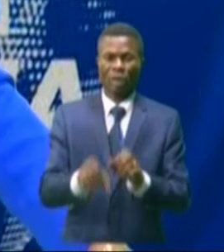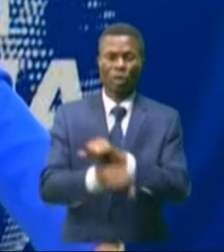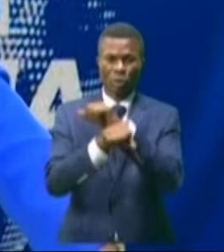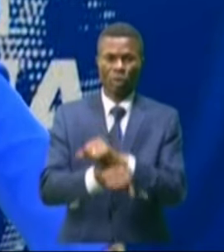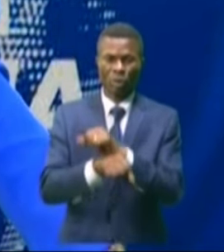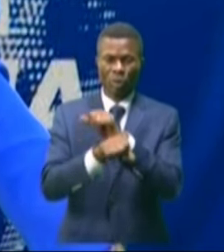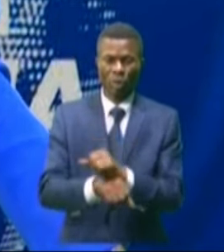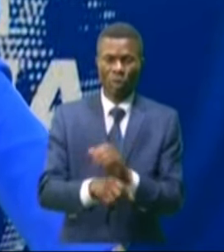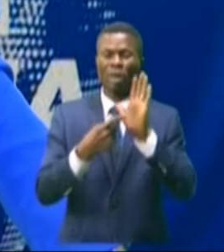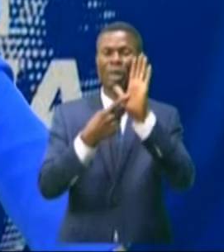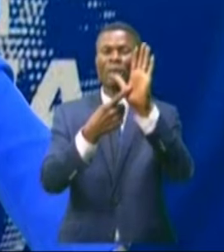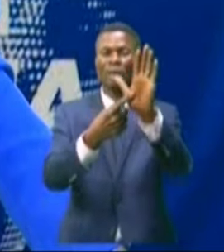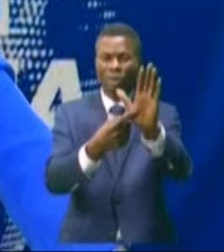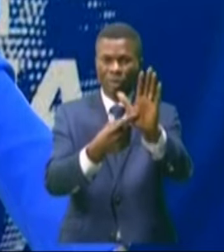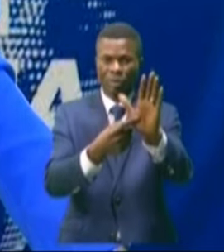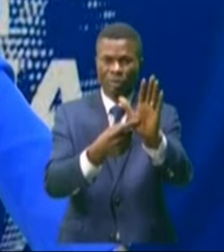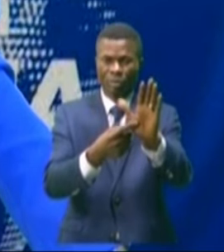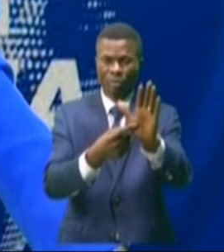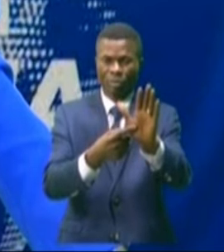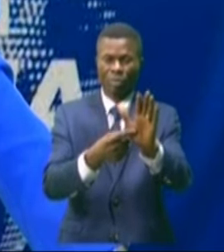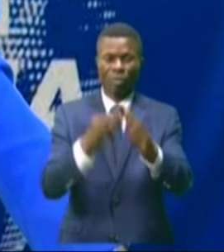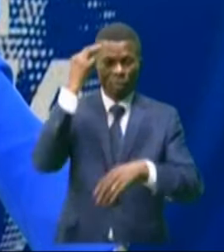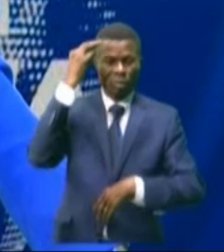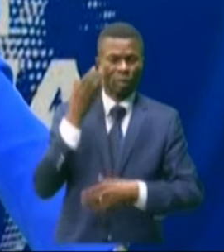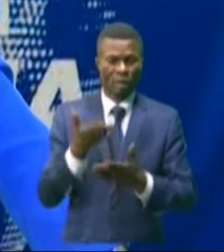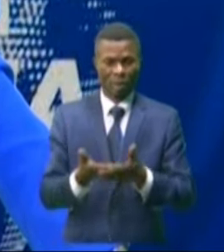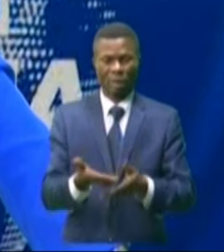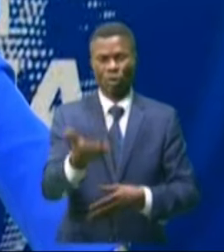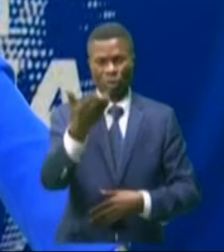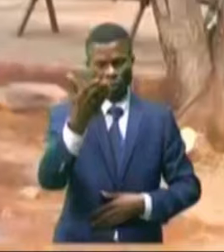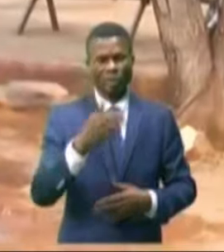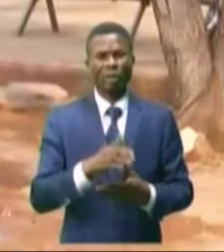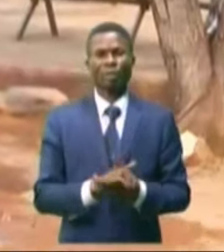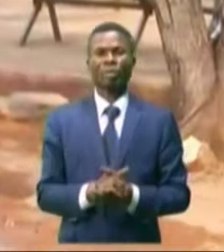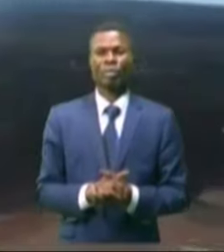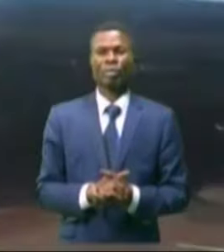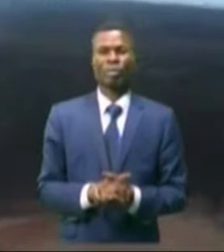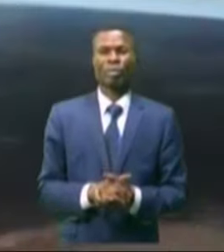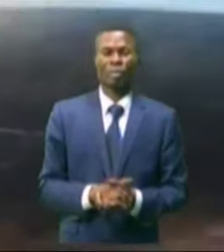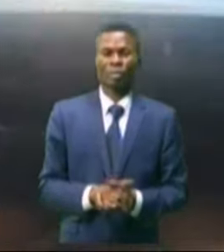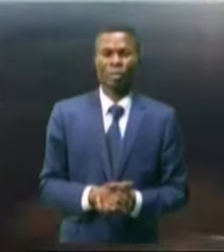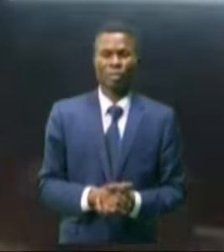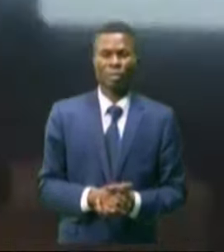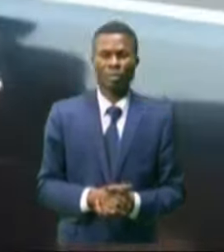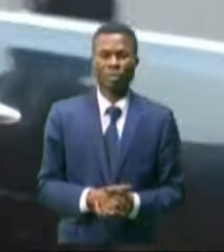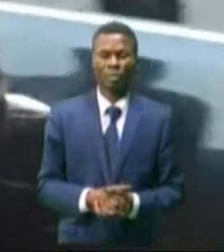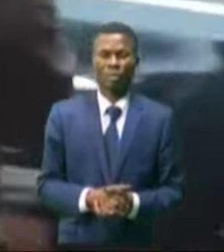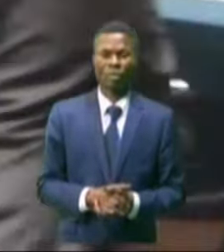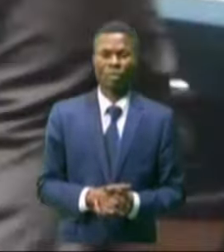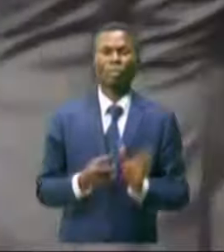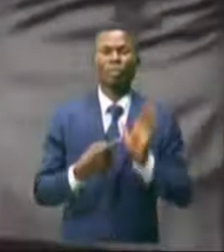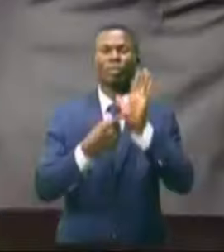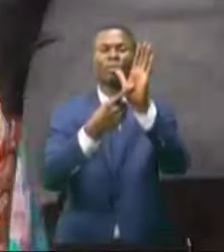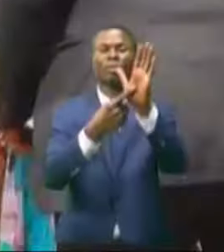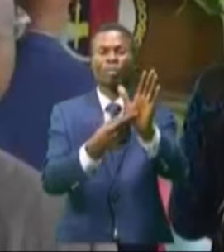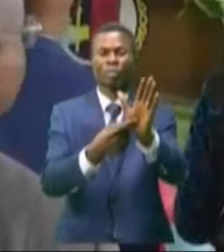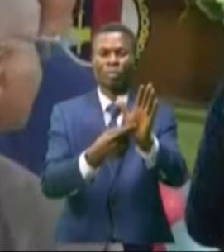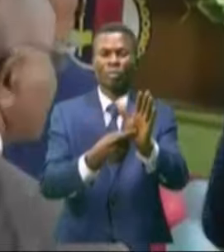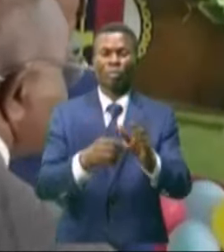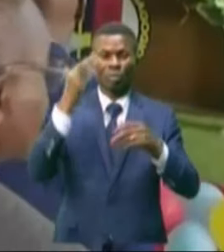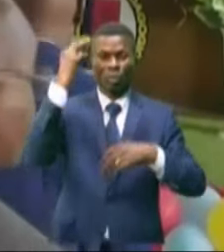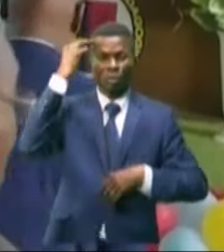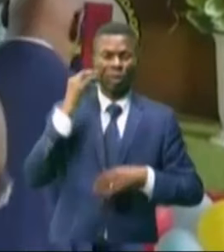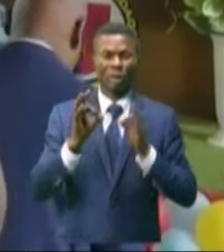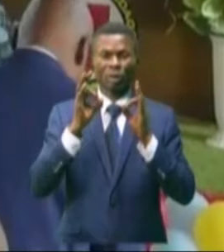de présentation, justement, de la ministre Alain Bikay. Cette cérémonie de la présentation de la nouvelle ministre